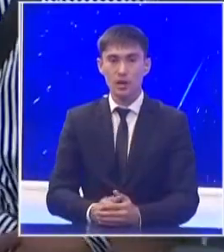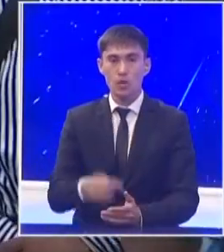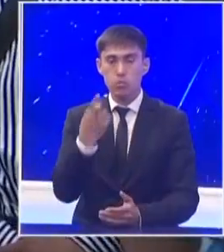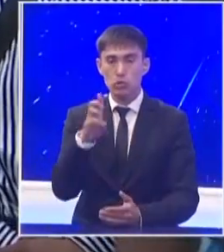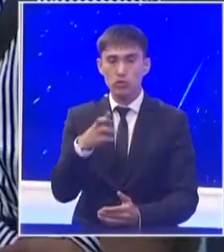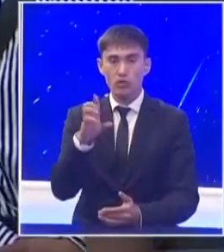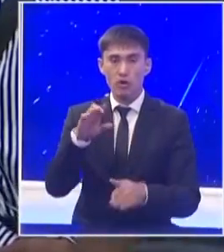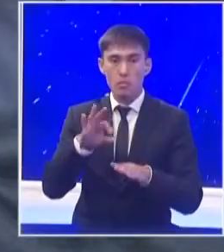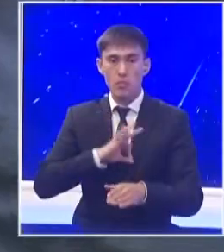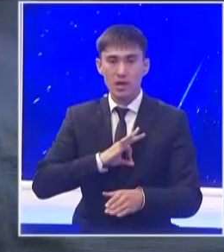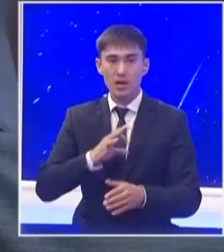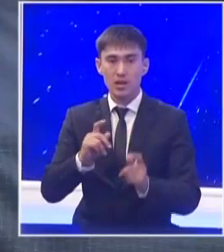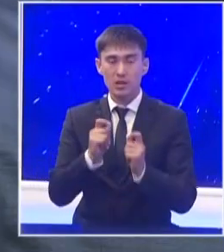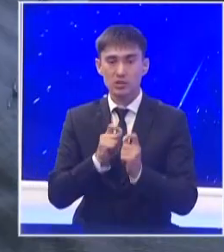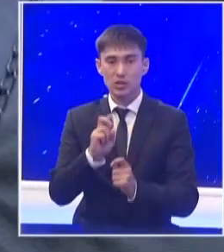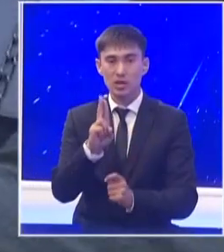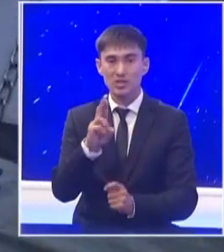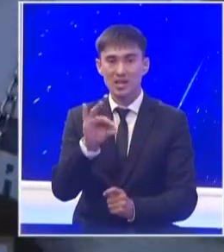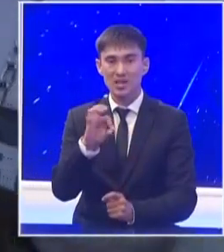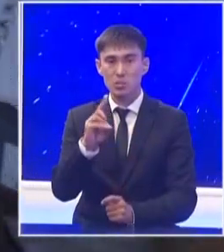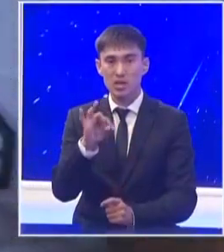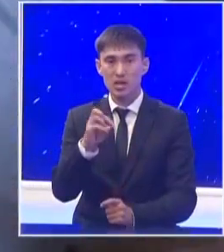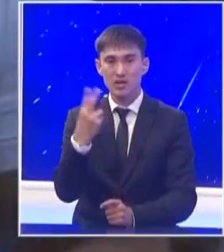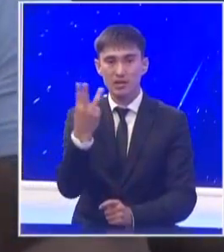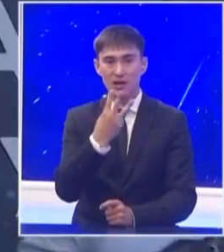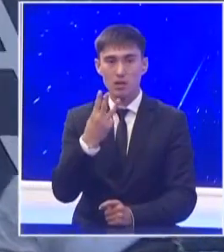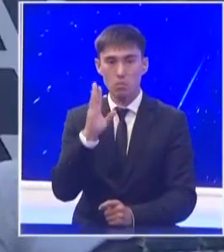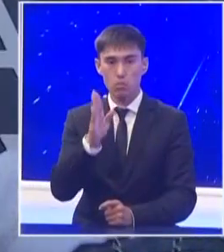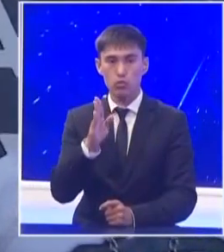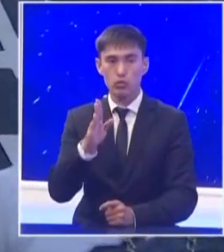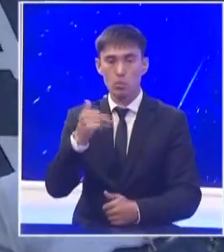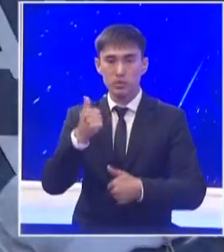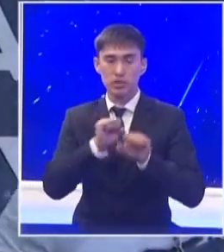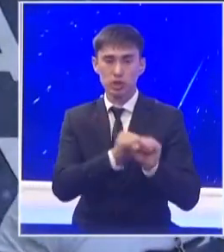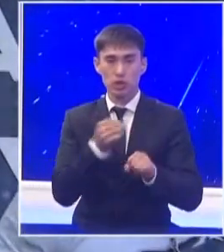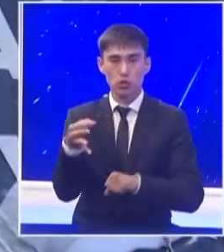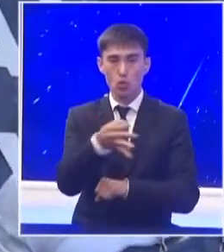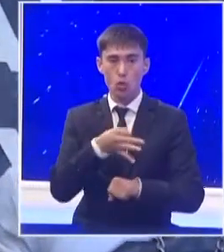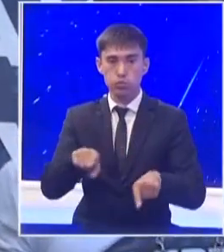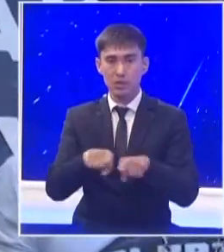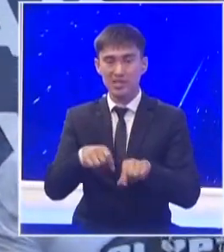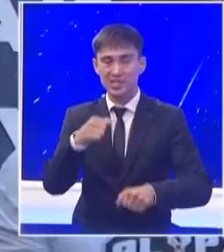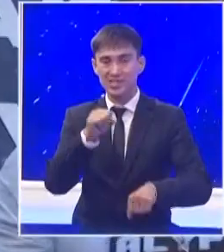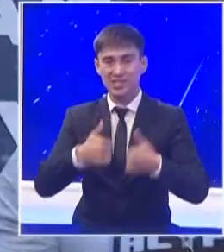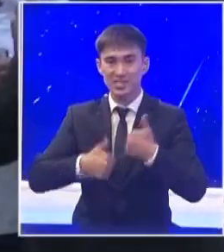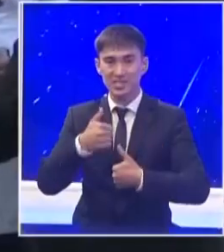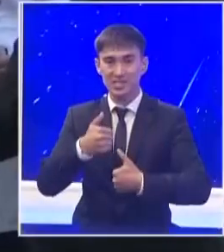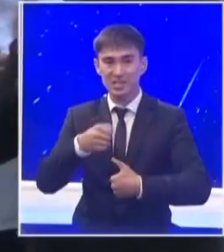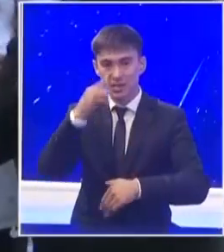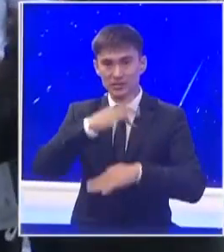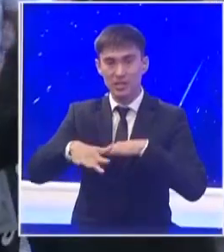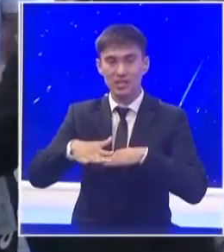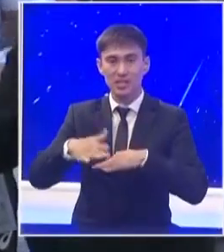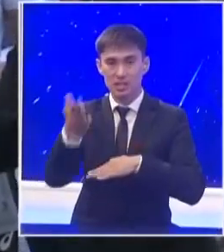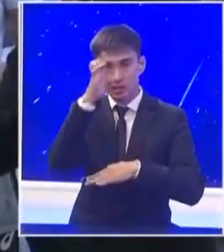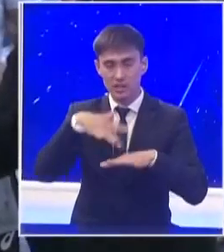медалью награжден кастер Саркытбике. Всем троим богатырям предстоит представлять нашу область на подобных состязаниях в столице нашей страны в